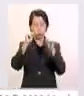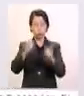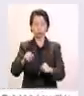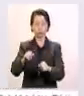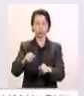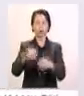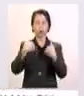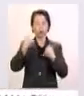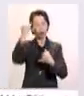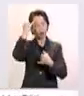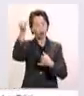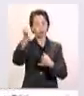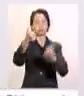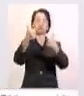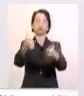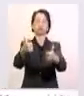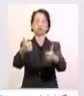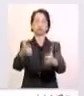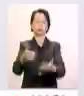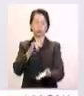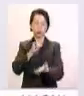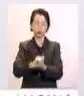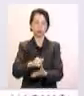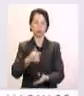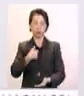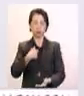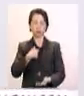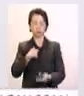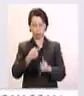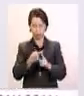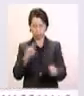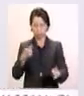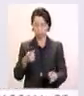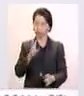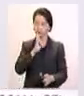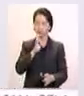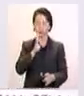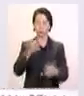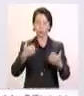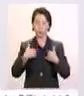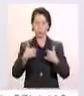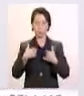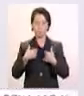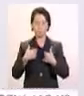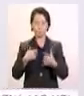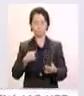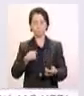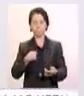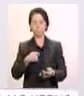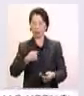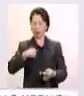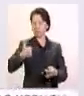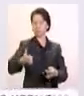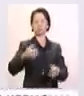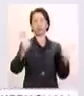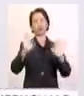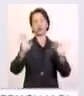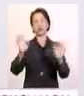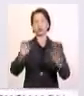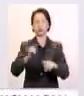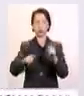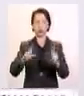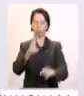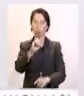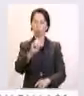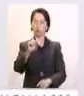keluarkan satu idea yang orang kata hebat lah. Itu saya dari segi, macam you cakap, kenapa, macam I tak kata I star lah. Cuma